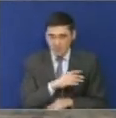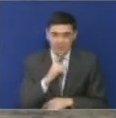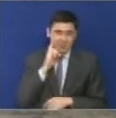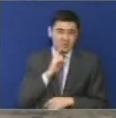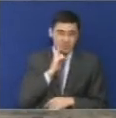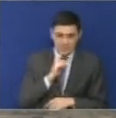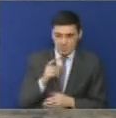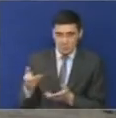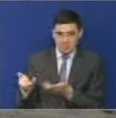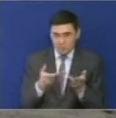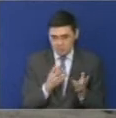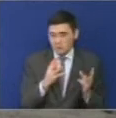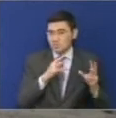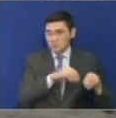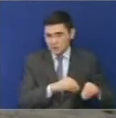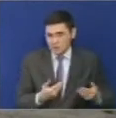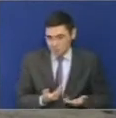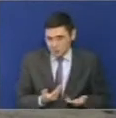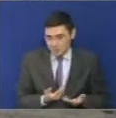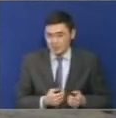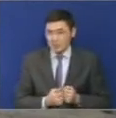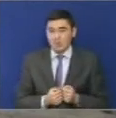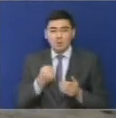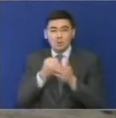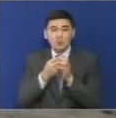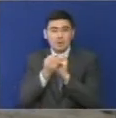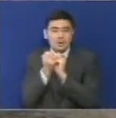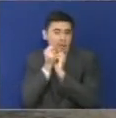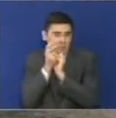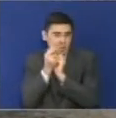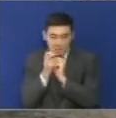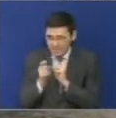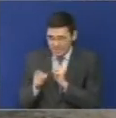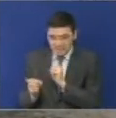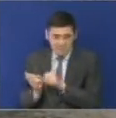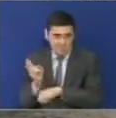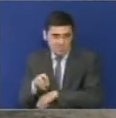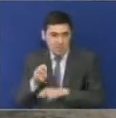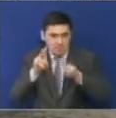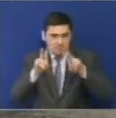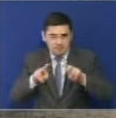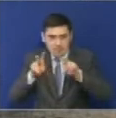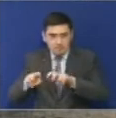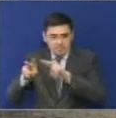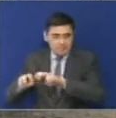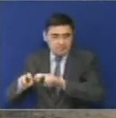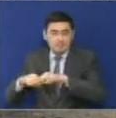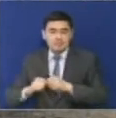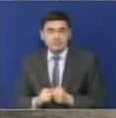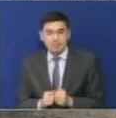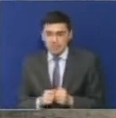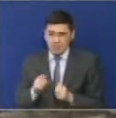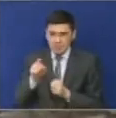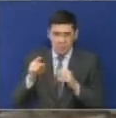орындарға орналастырылды. Түске дейін тексеру жұмыстары жүргізілді. Облыстық төтенше жағдайлар жөніндегі департамент мамандары